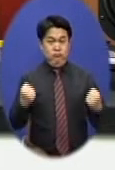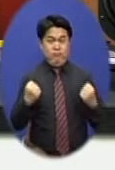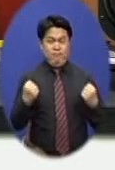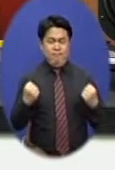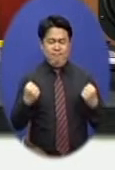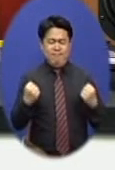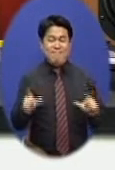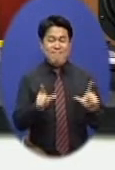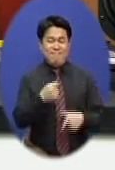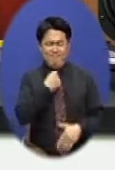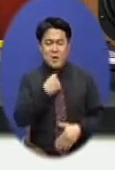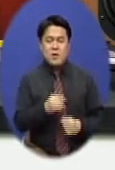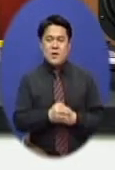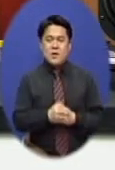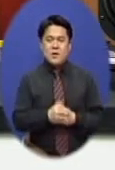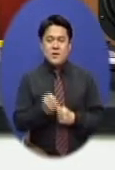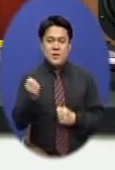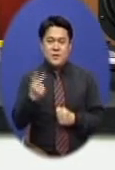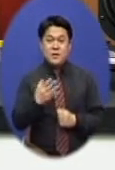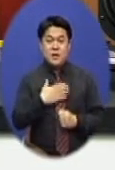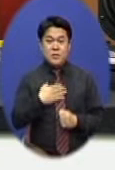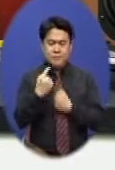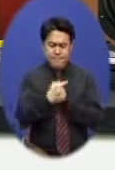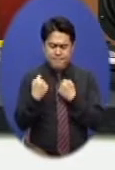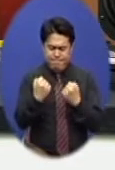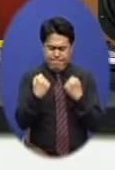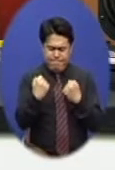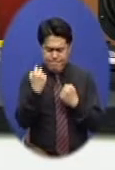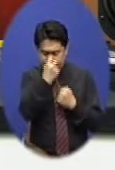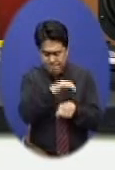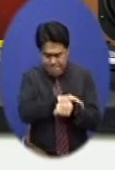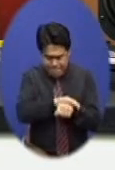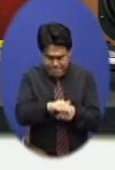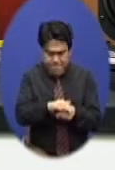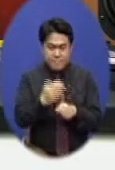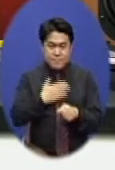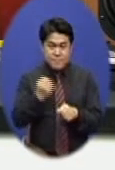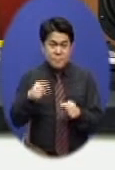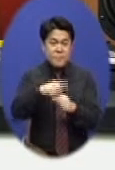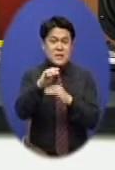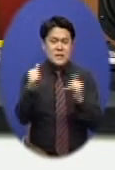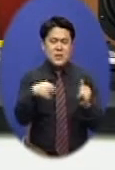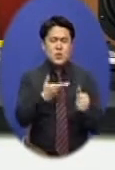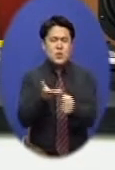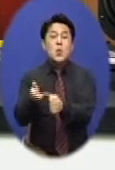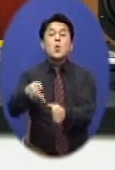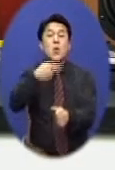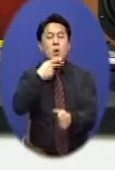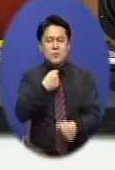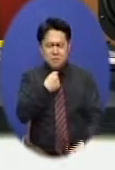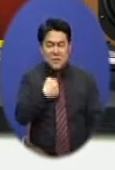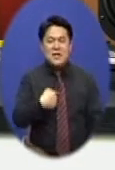건강하길 바라고요. 네. 또 저녁 시에 건강 관리 잘해서 네. 자신이나 주변 사람들에게 걱정 끼치지